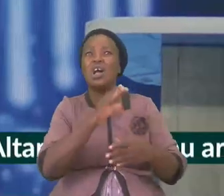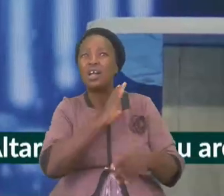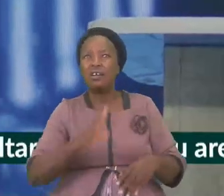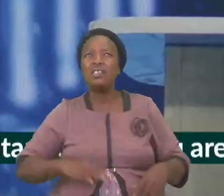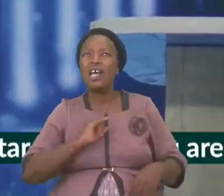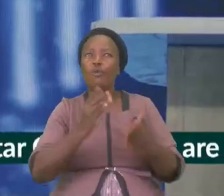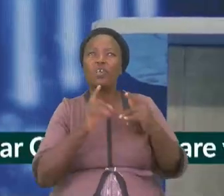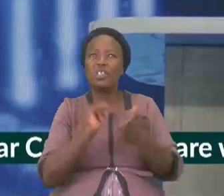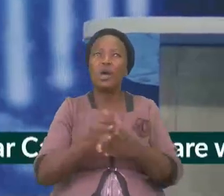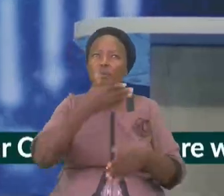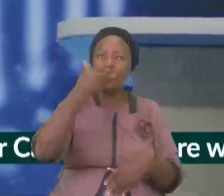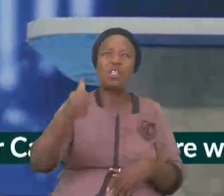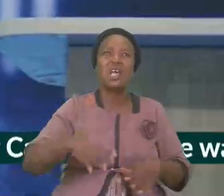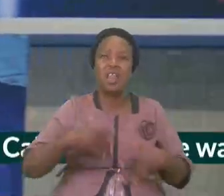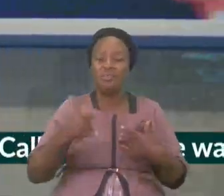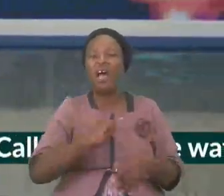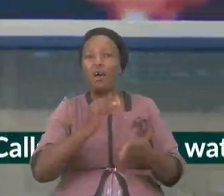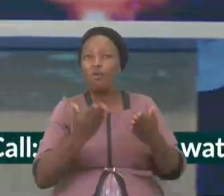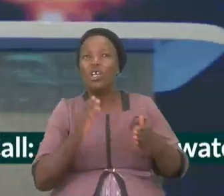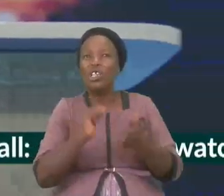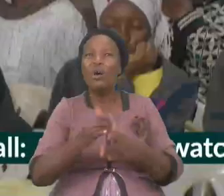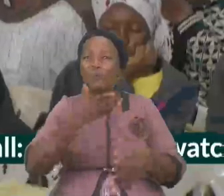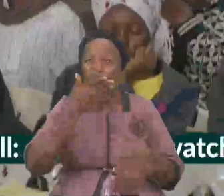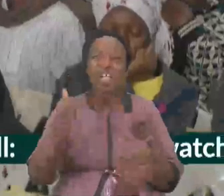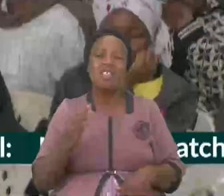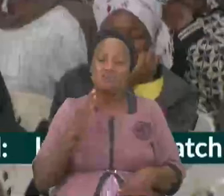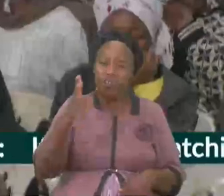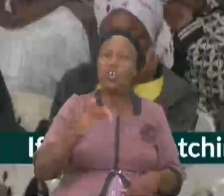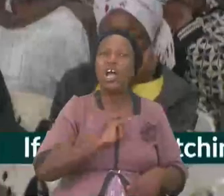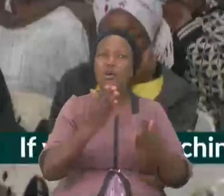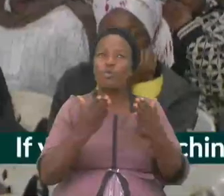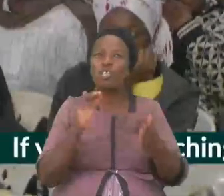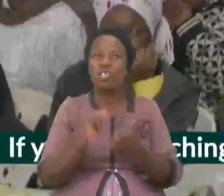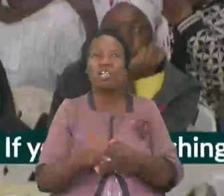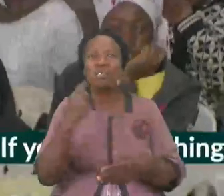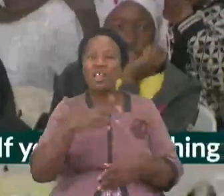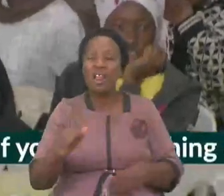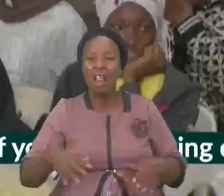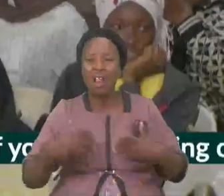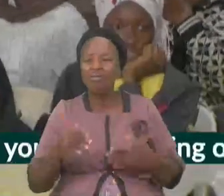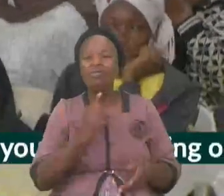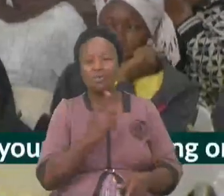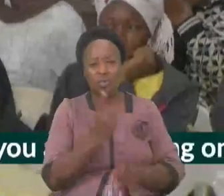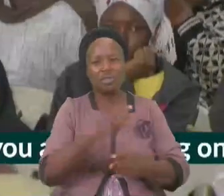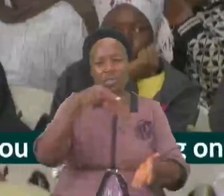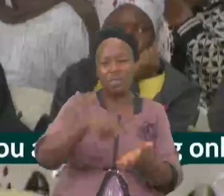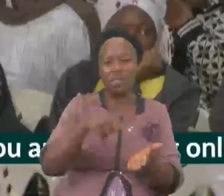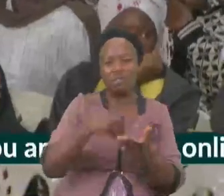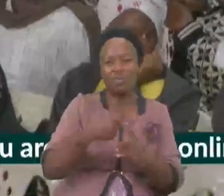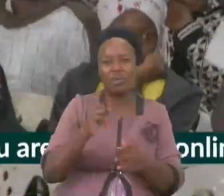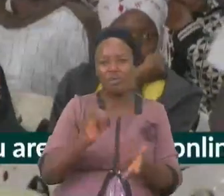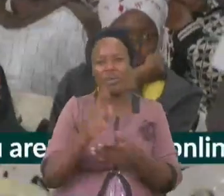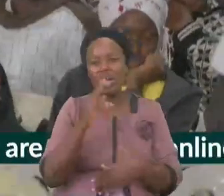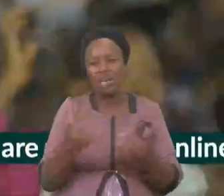veux cette meilleure vie. Je veux cet avenir meilleur. Je veux cette vie éternelle partout où tu